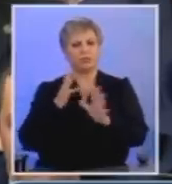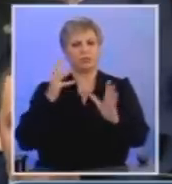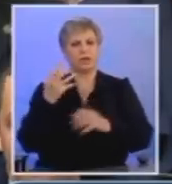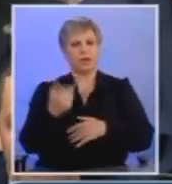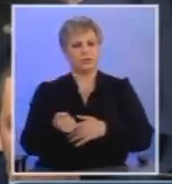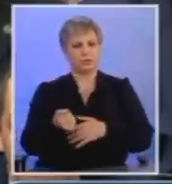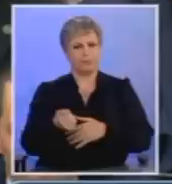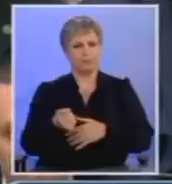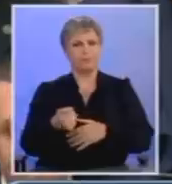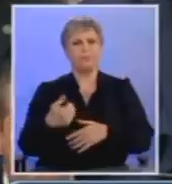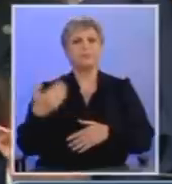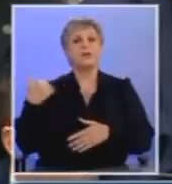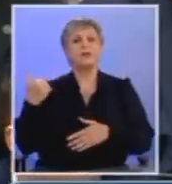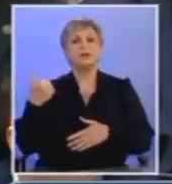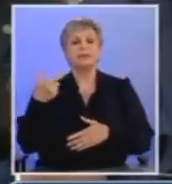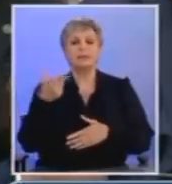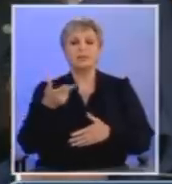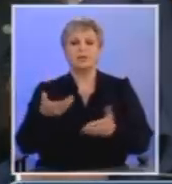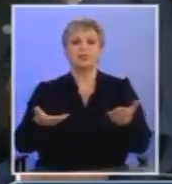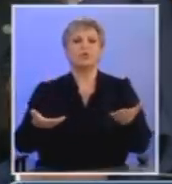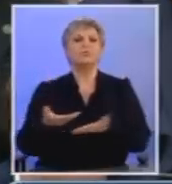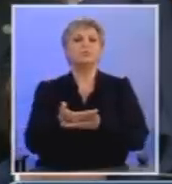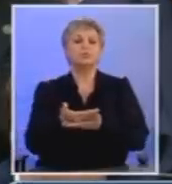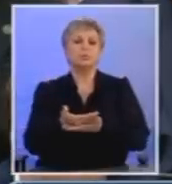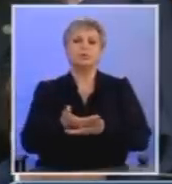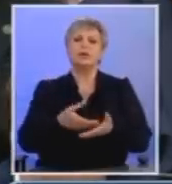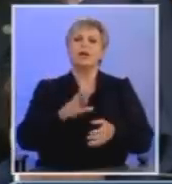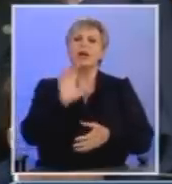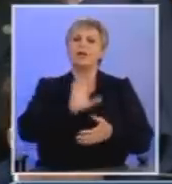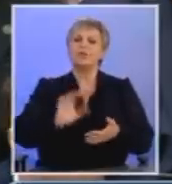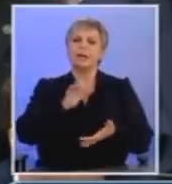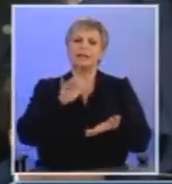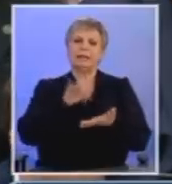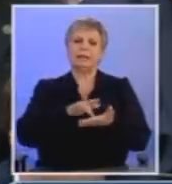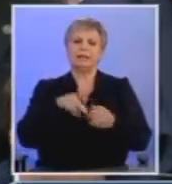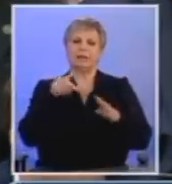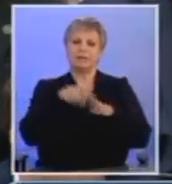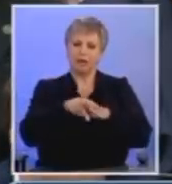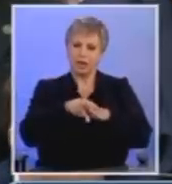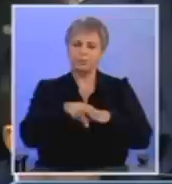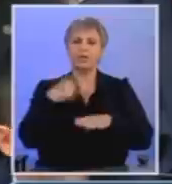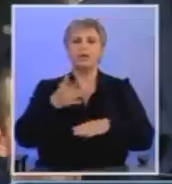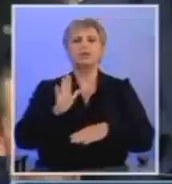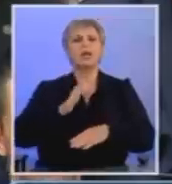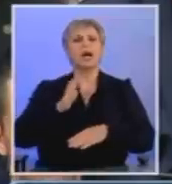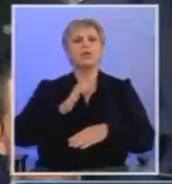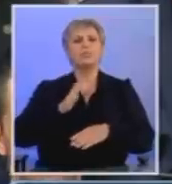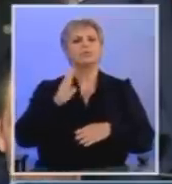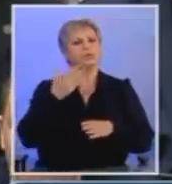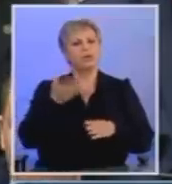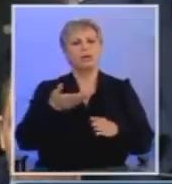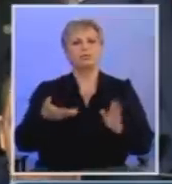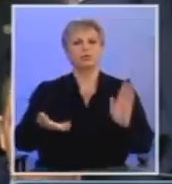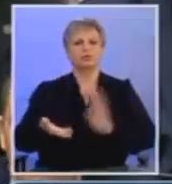αγωγή κατά της Ευρωπαϊκής Κεντρικής Τράπεζας από ιδιώτη για το πάγωμα του ΕΛΑ,